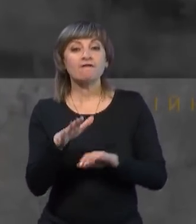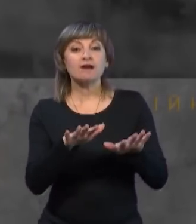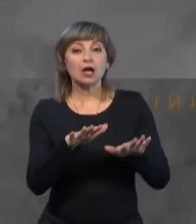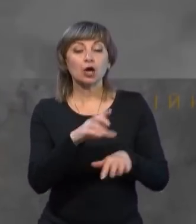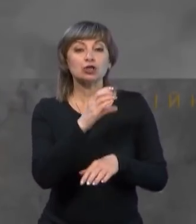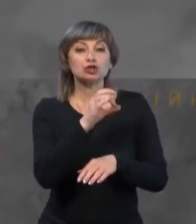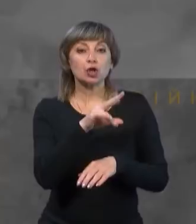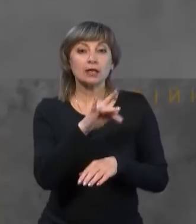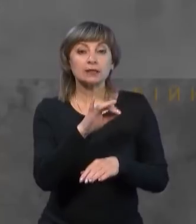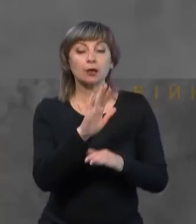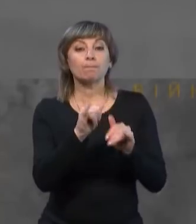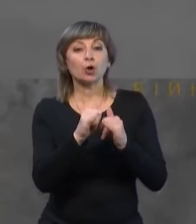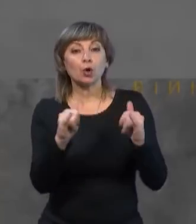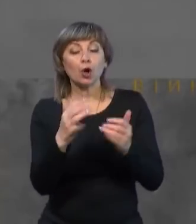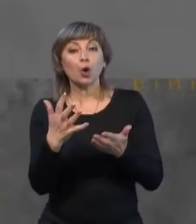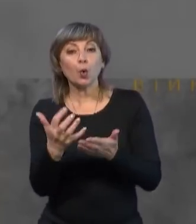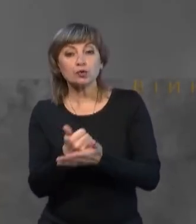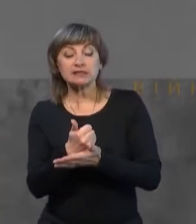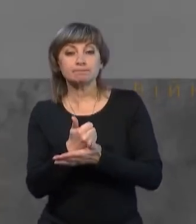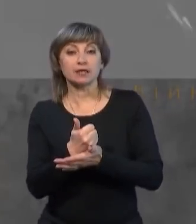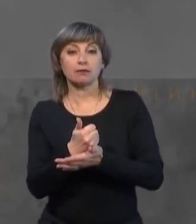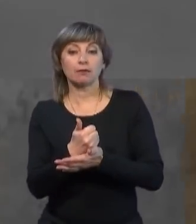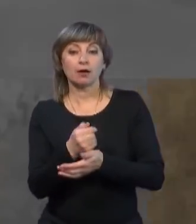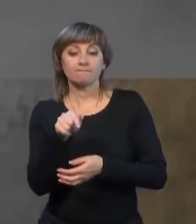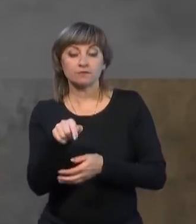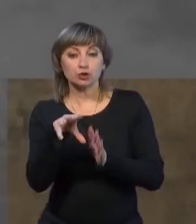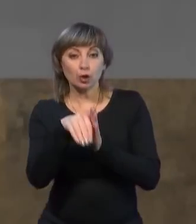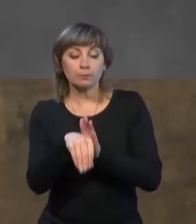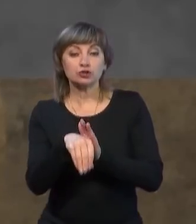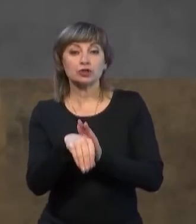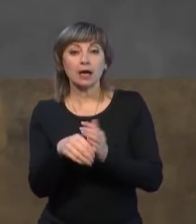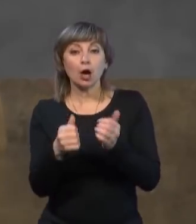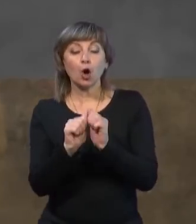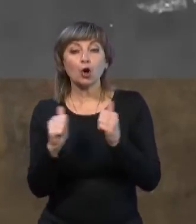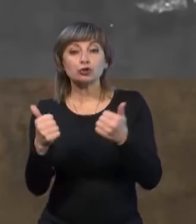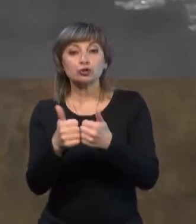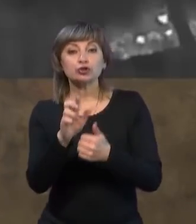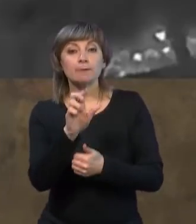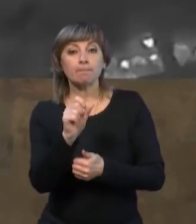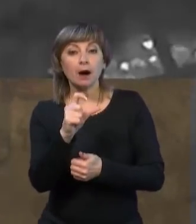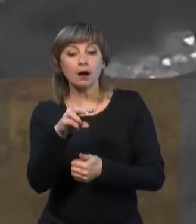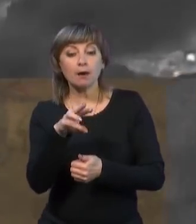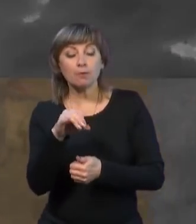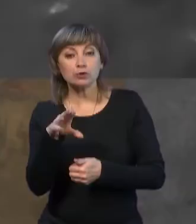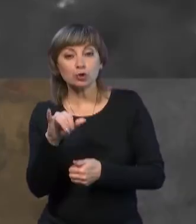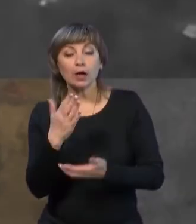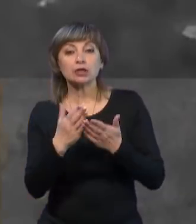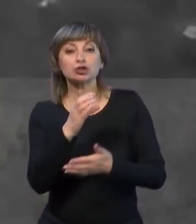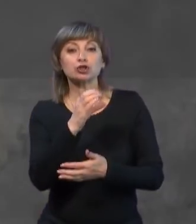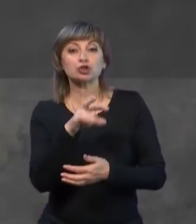потім розвивати на успіх, в тому числі і для оточення Бахмуту. Так що якщо